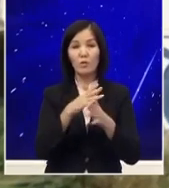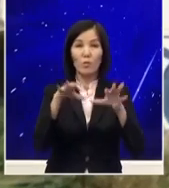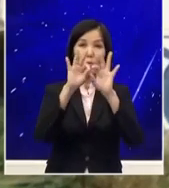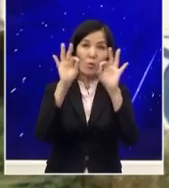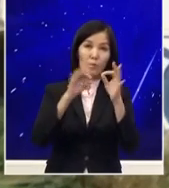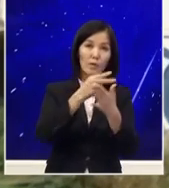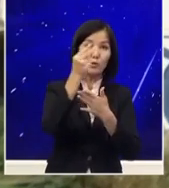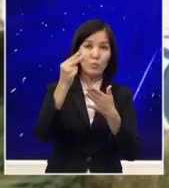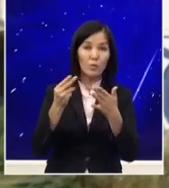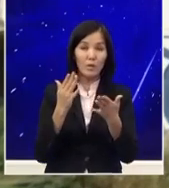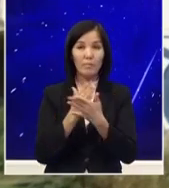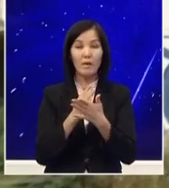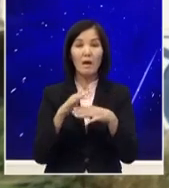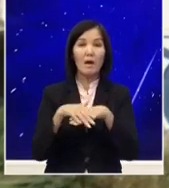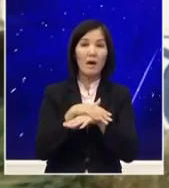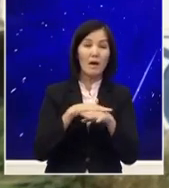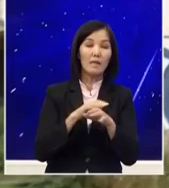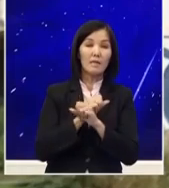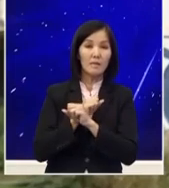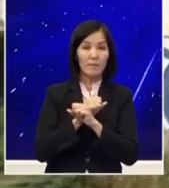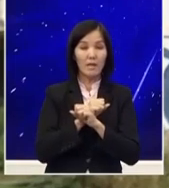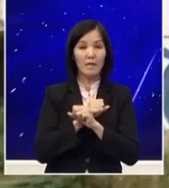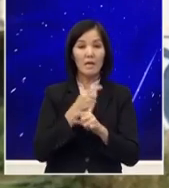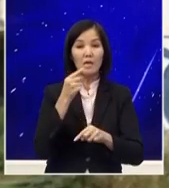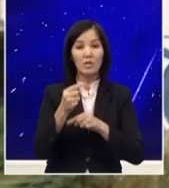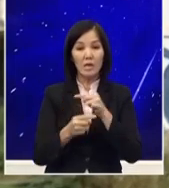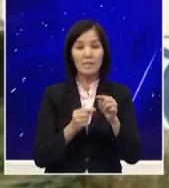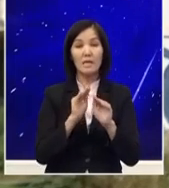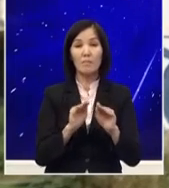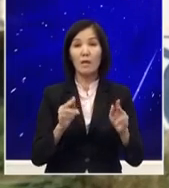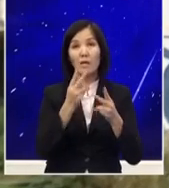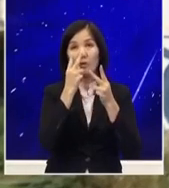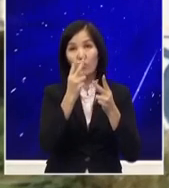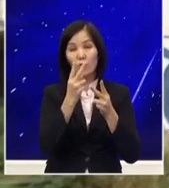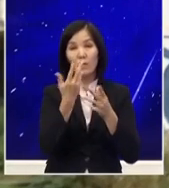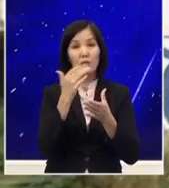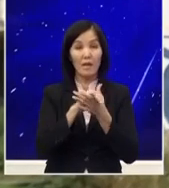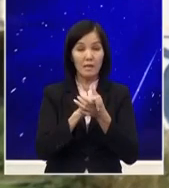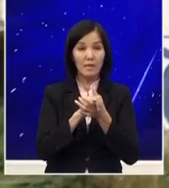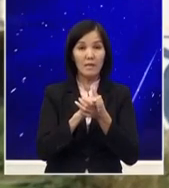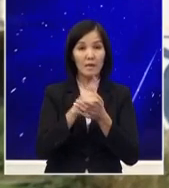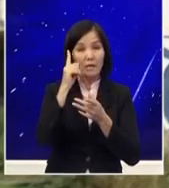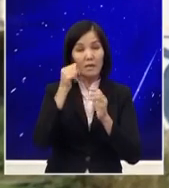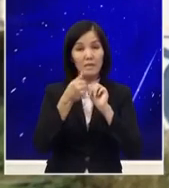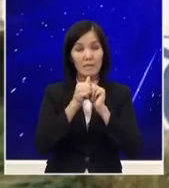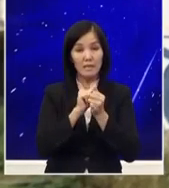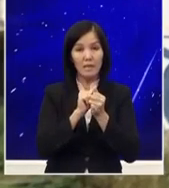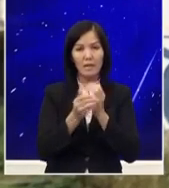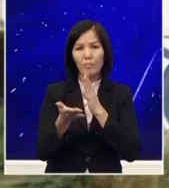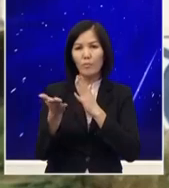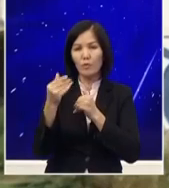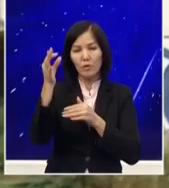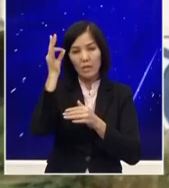мына халық демалады, кейінгі ұрпақ осыған қарап түзеледі, өйткені біз бұрынғыны еске